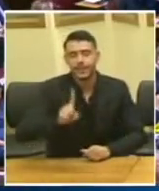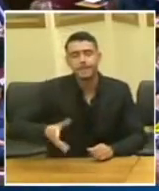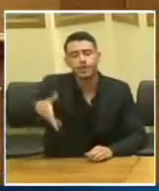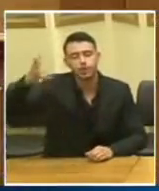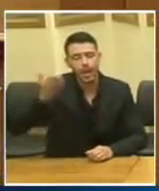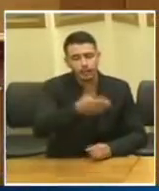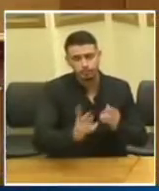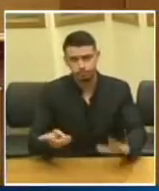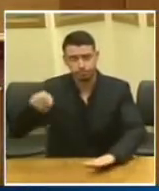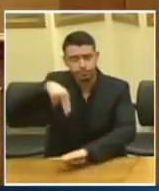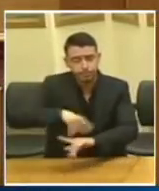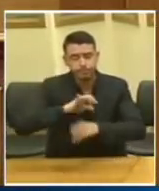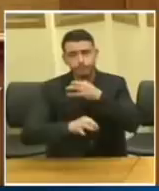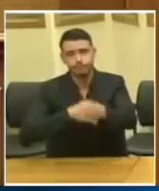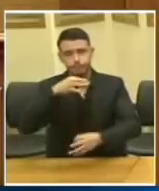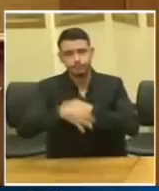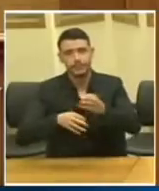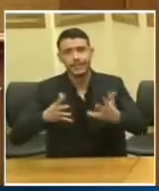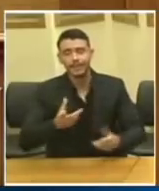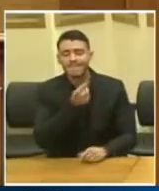ότι με αυτή τη συμφωνία